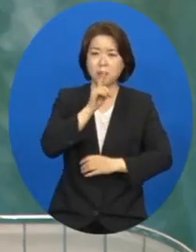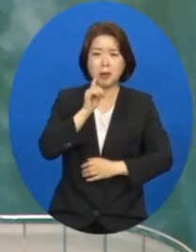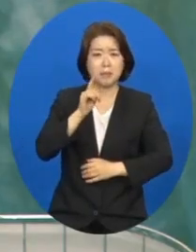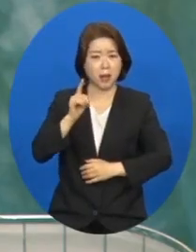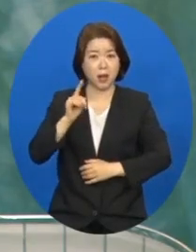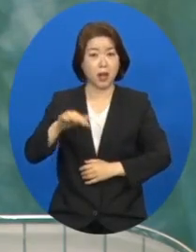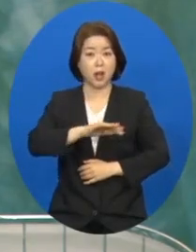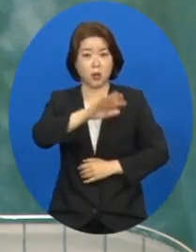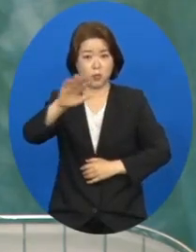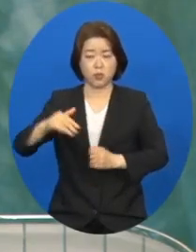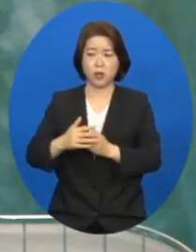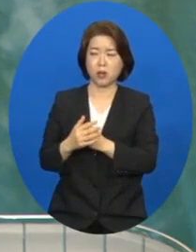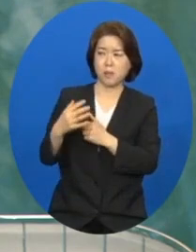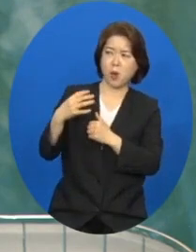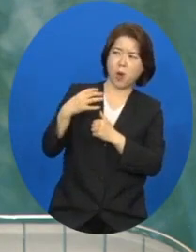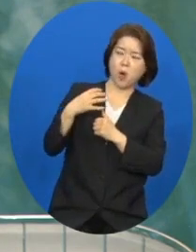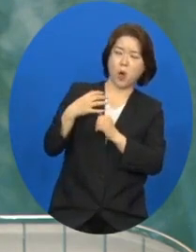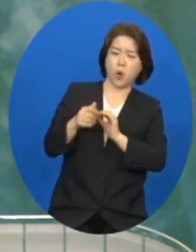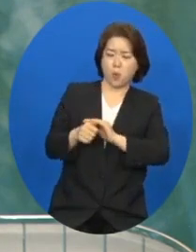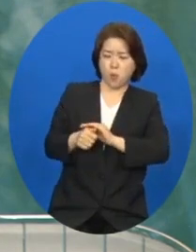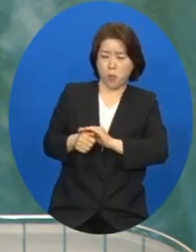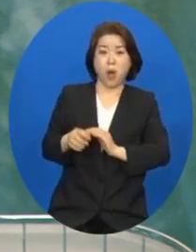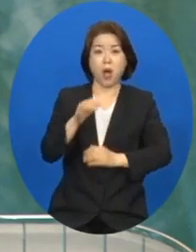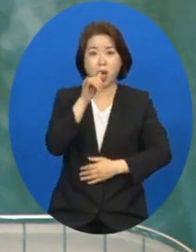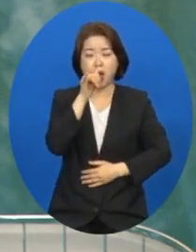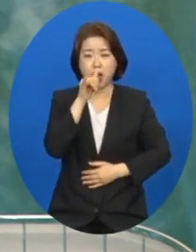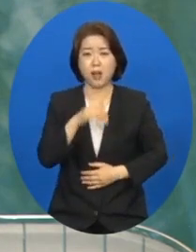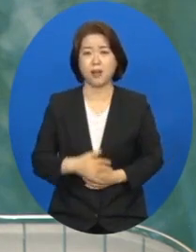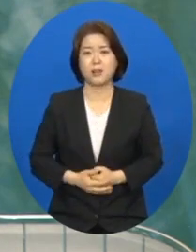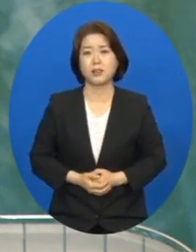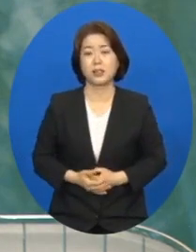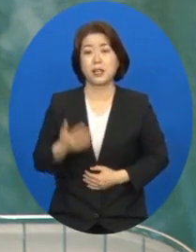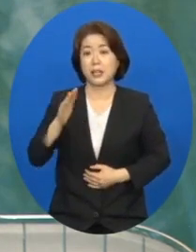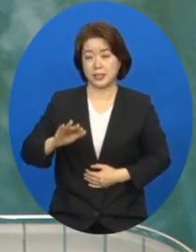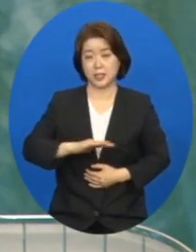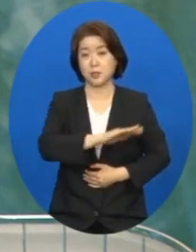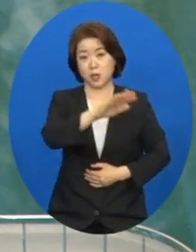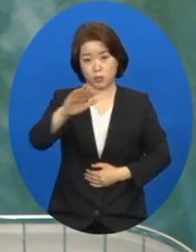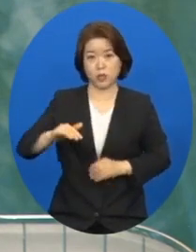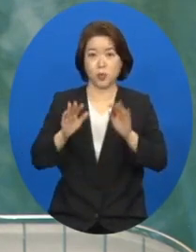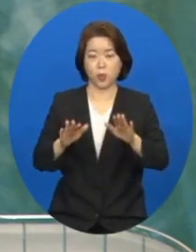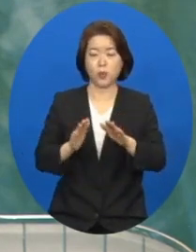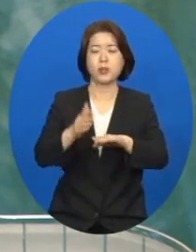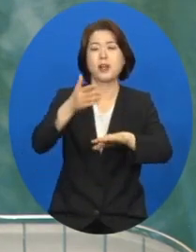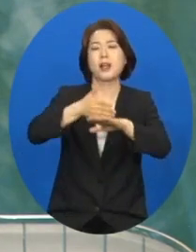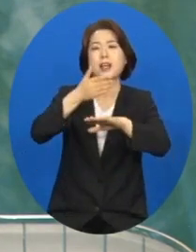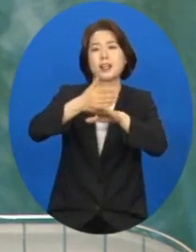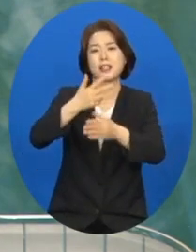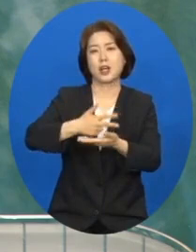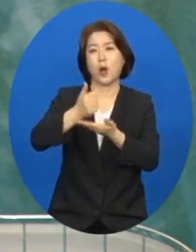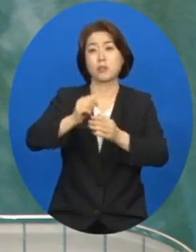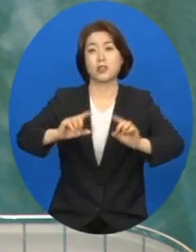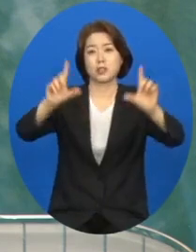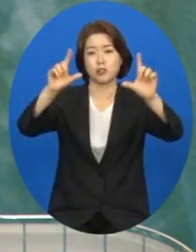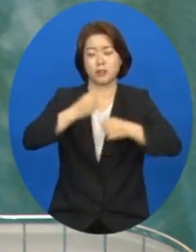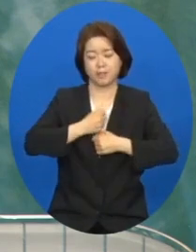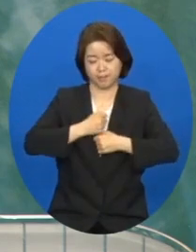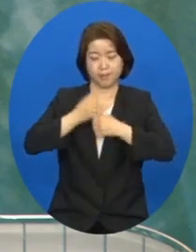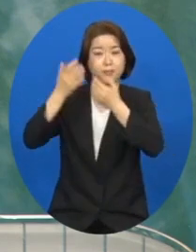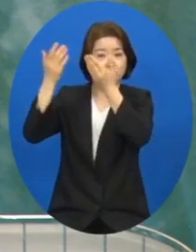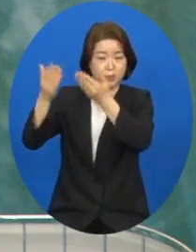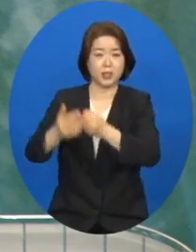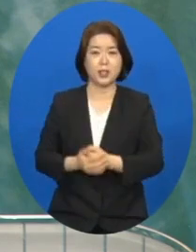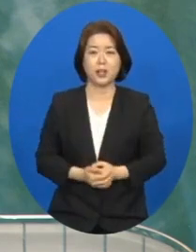우리를 대단히 위축되게 만드는 때에 우리는 오늘 감사주의를 지킵니다.